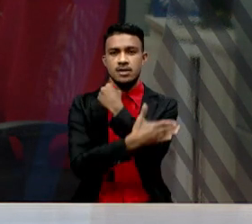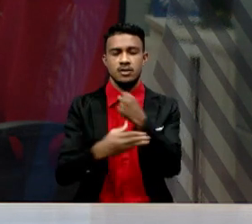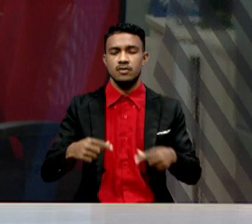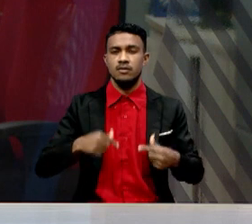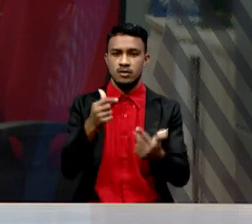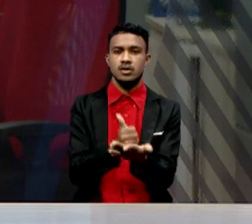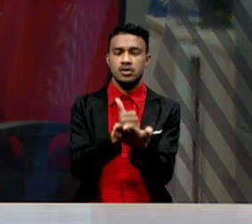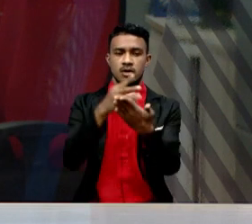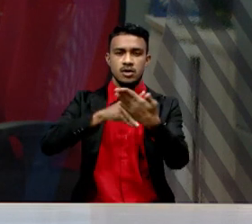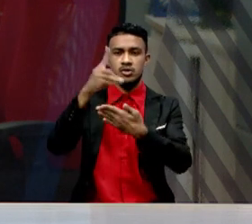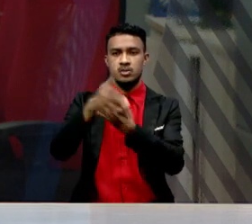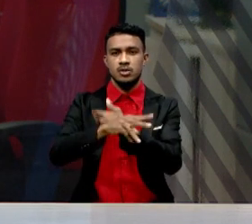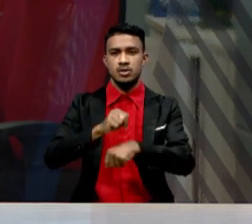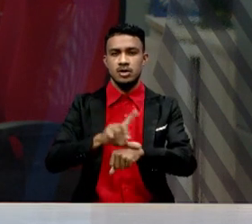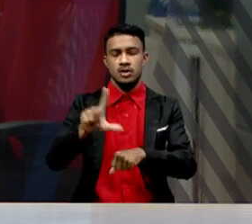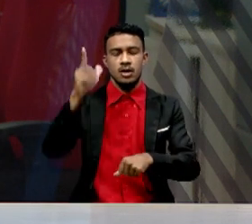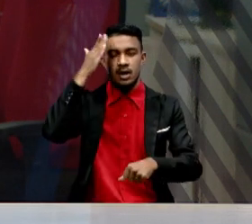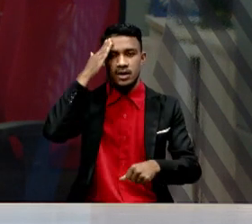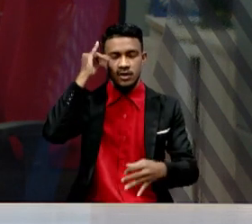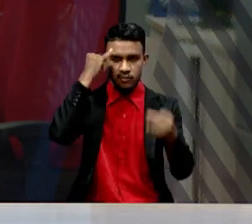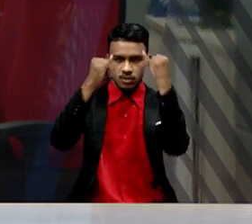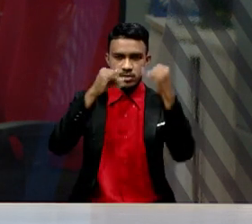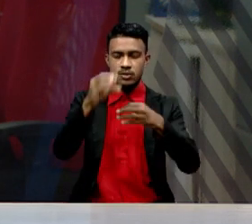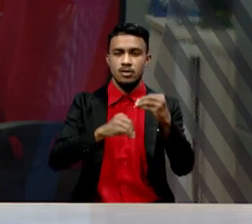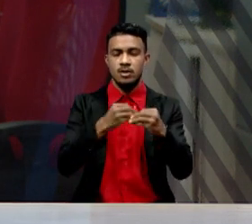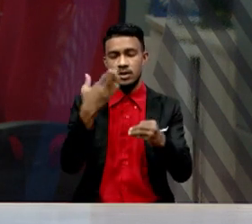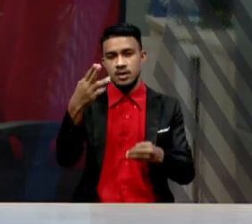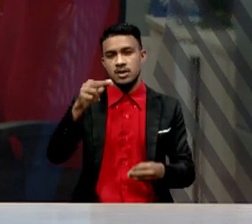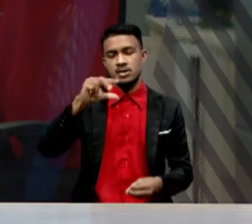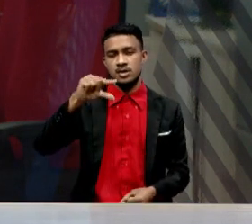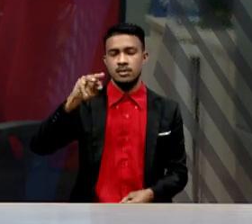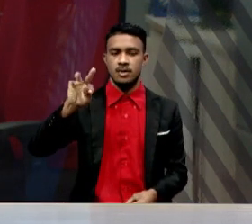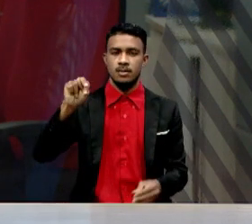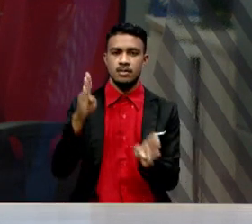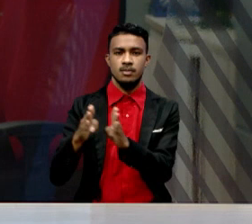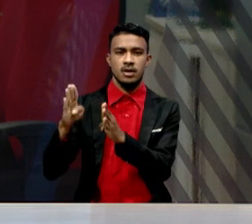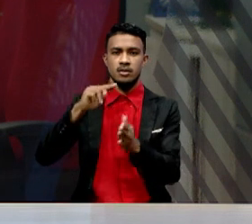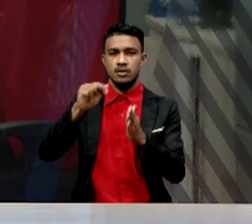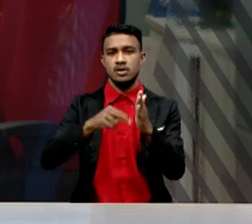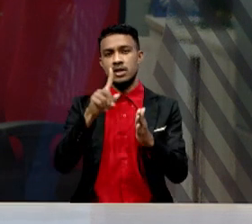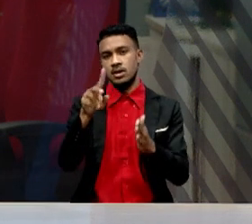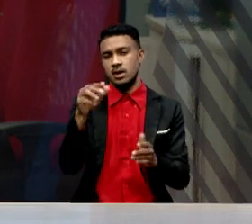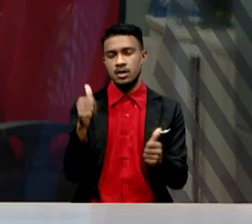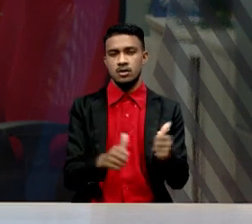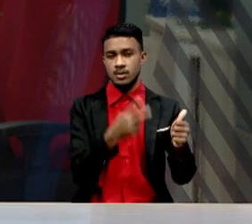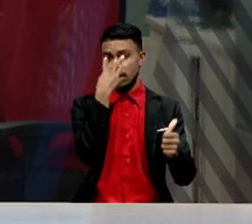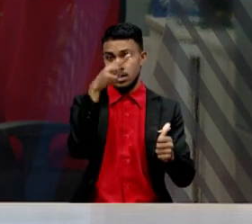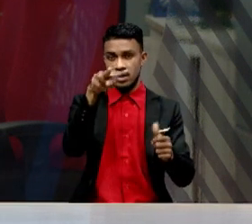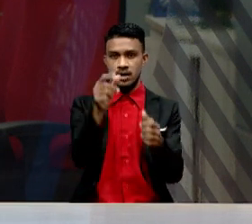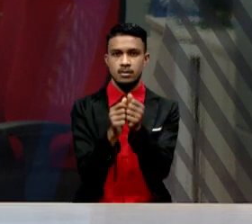e desenvolvimento nacional. Até tem cliente com o assunto ne, e também prepara uma reportagem ida. Tu irmã, e te assistimos